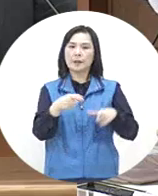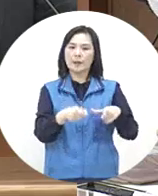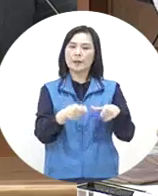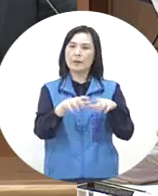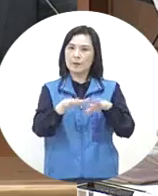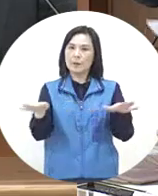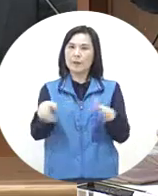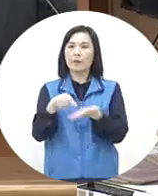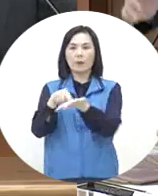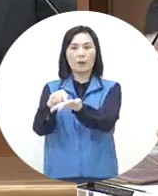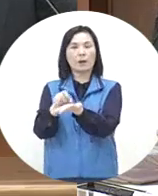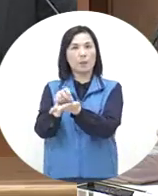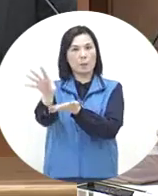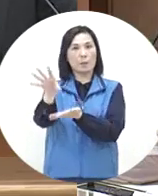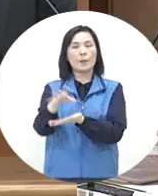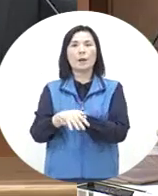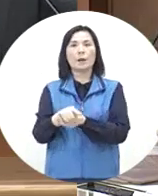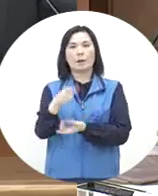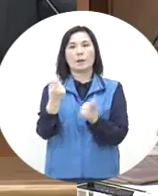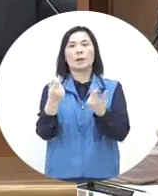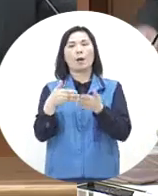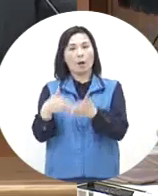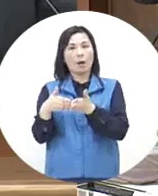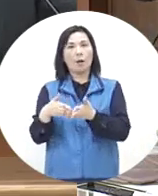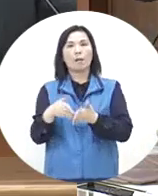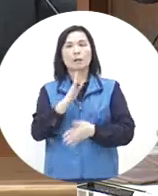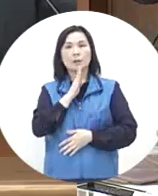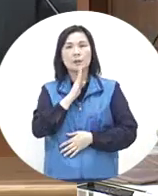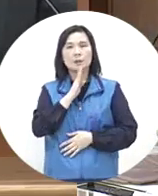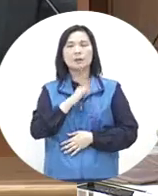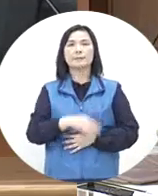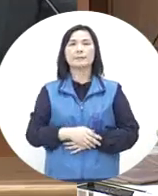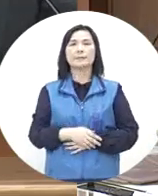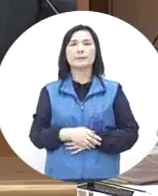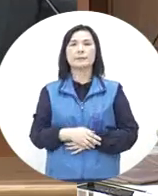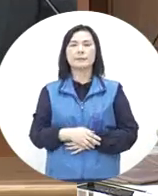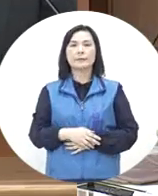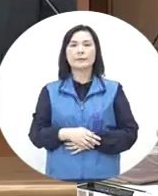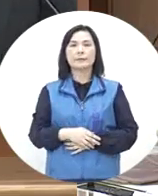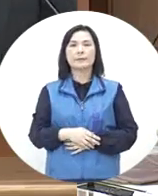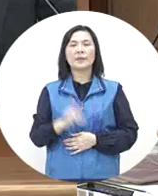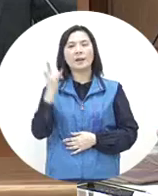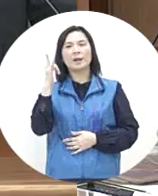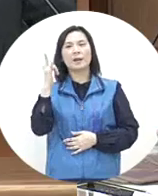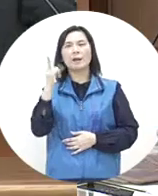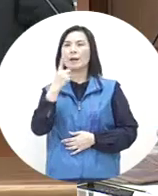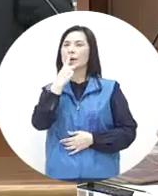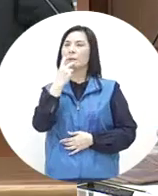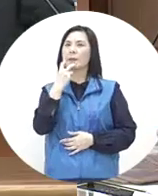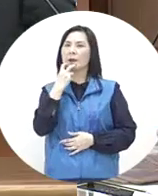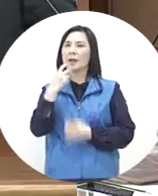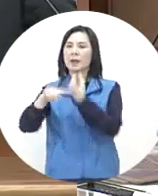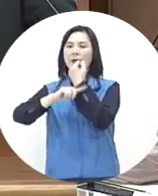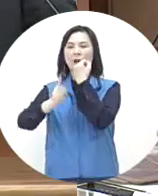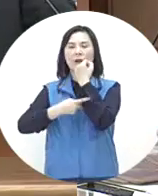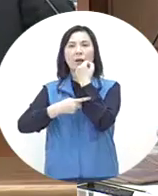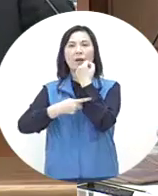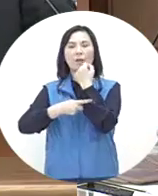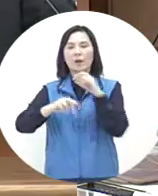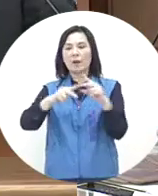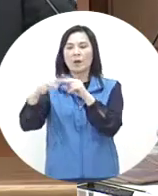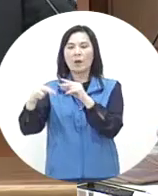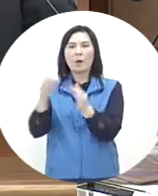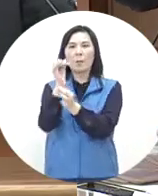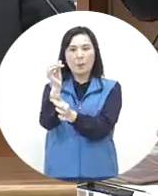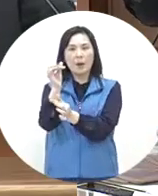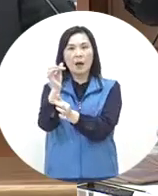申报，其实也是重中之重。齁，那我们不要说等待中央把法令都修好之